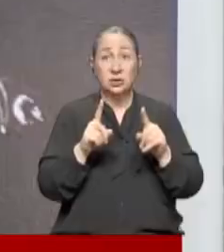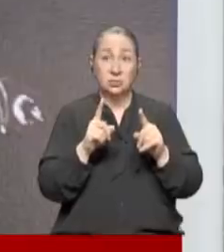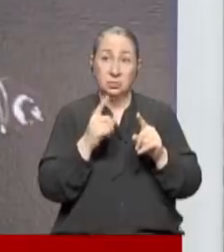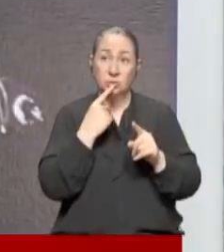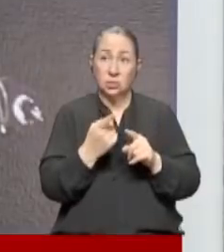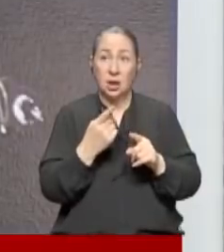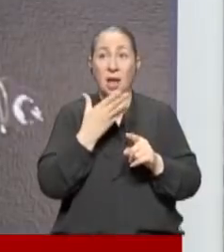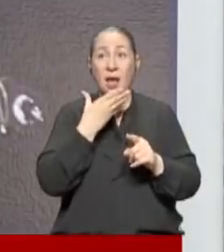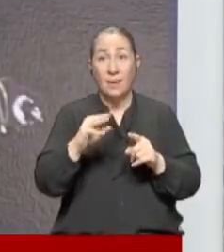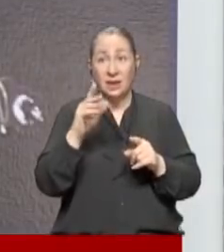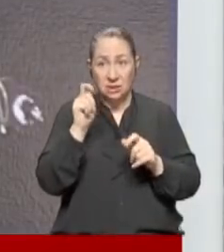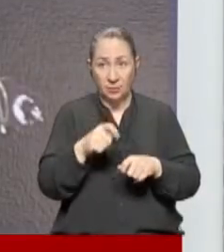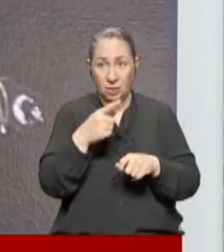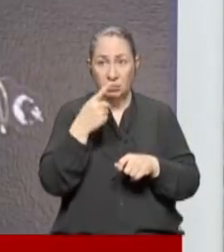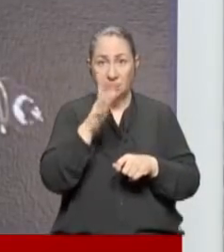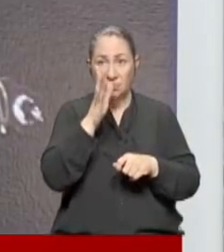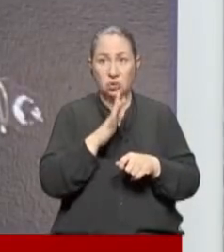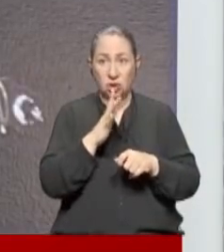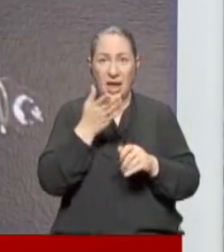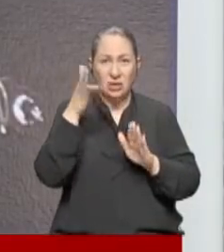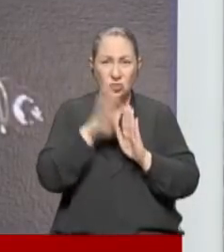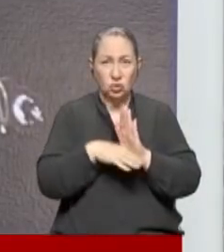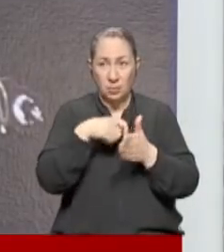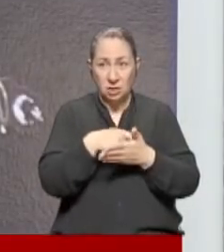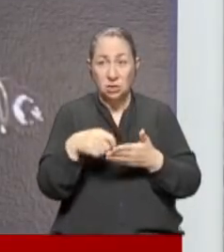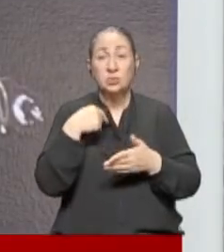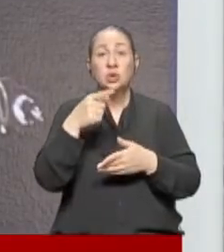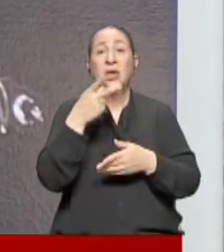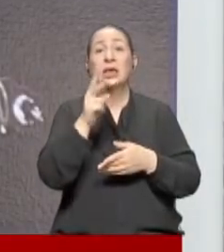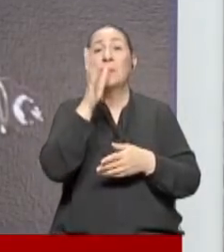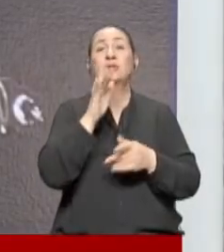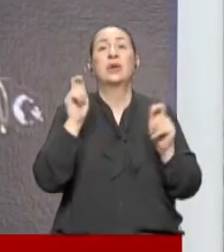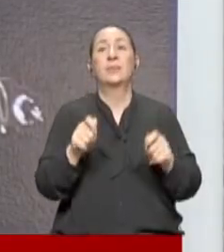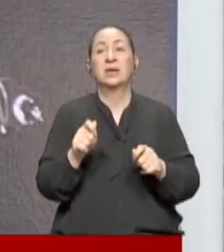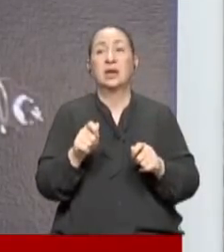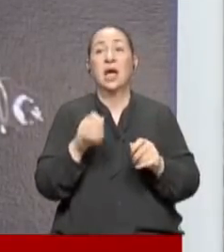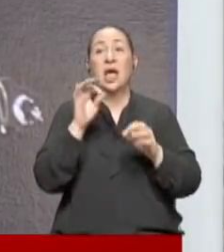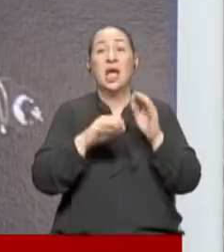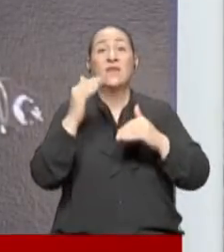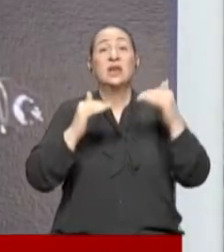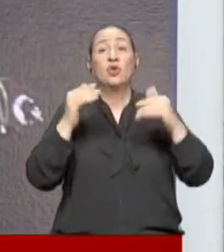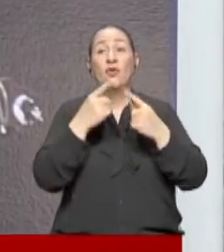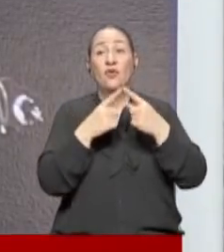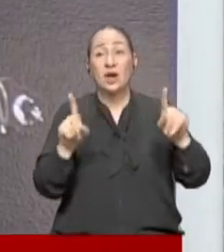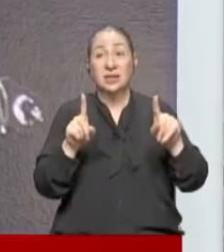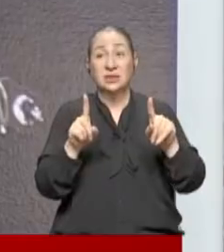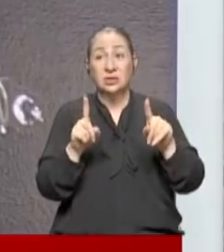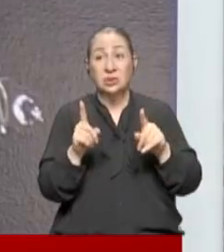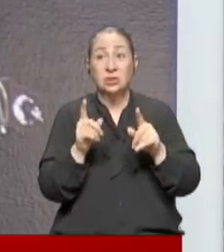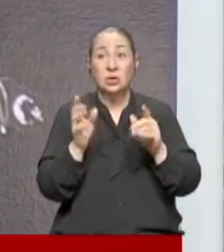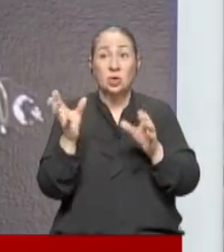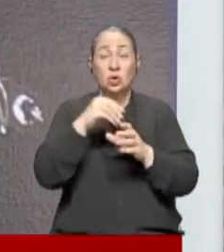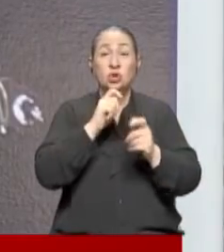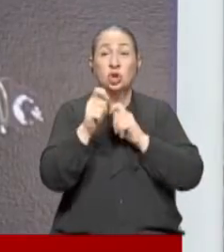yaptı. Emeklilerimize yaptık. 1500 liraydı en düşük maaşları. Biz 12.500 liraya yaptık. Enflasyon farkını kuşatan